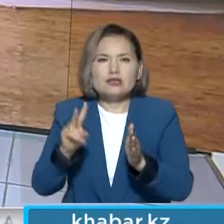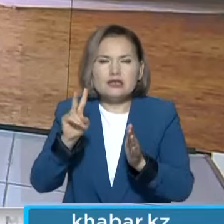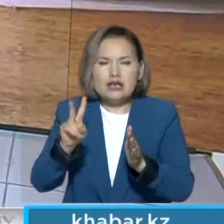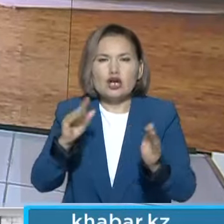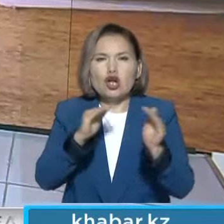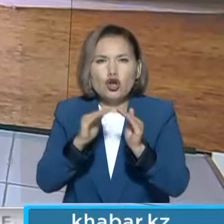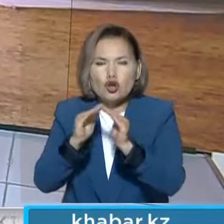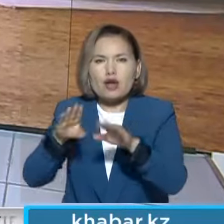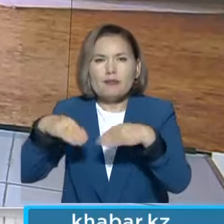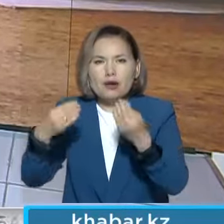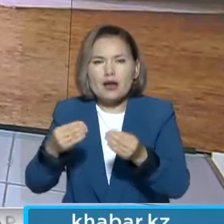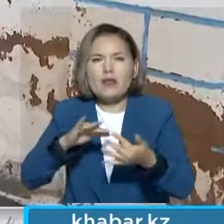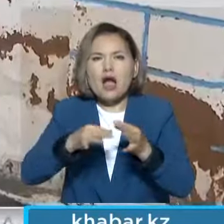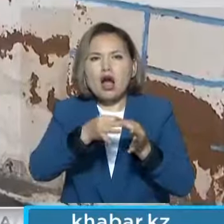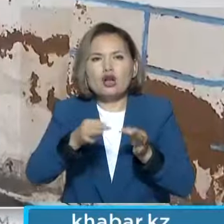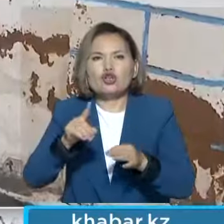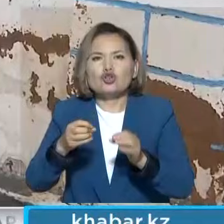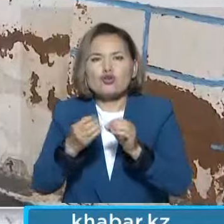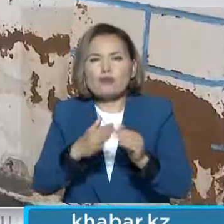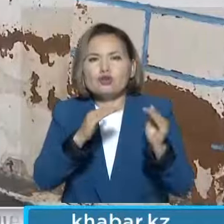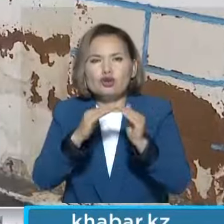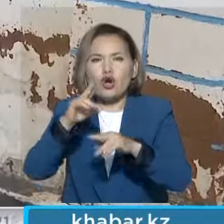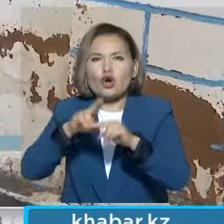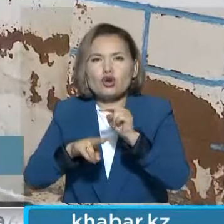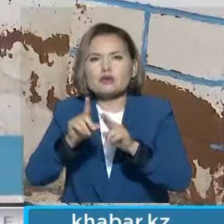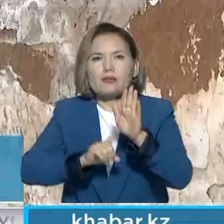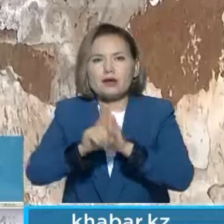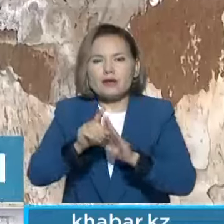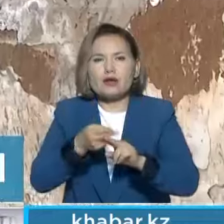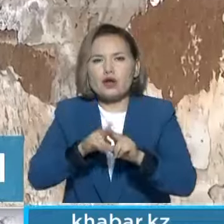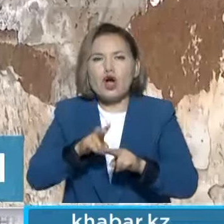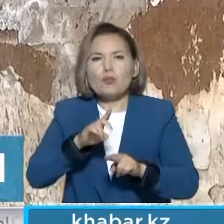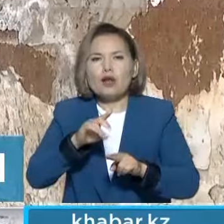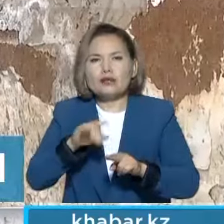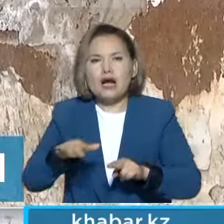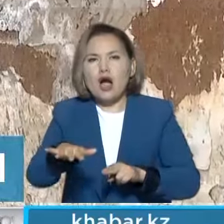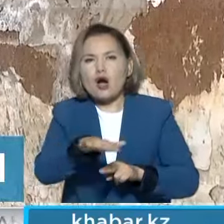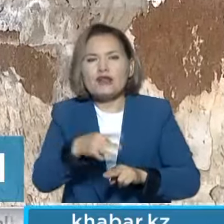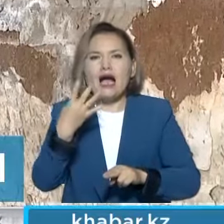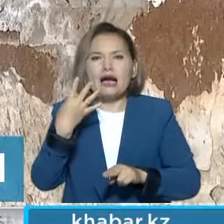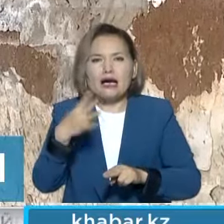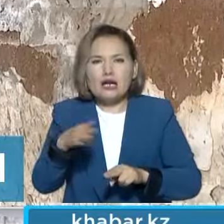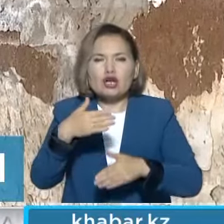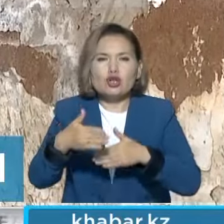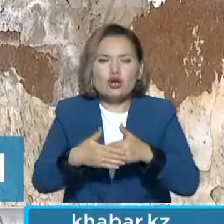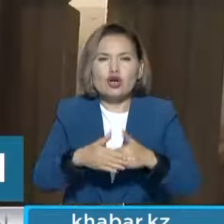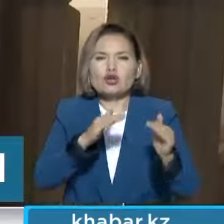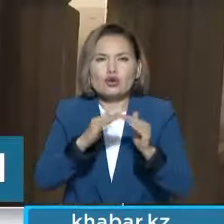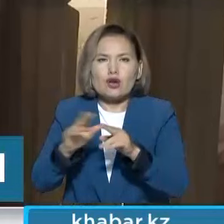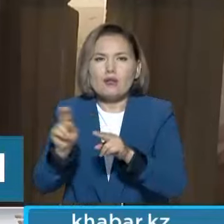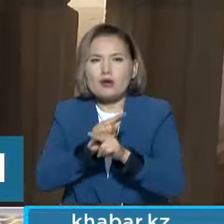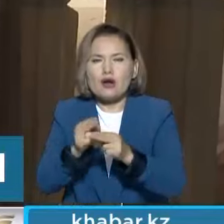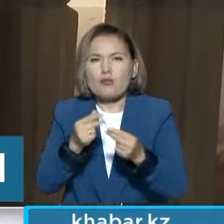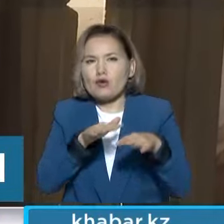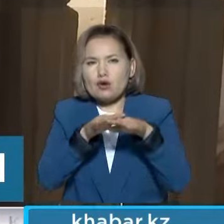алынды. Бұдан бөлек ауылдарда 115 үйдің құрылысы жүріп жатыр. Бұланды ауданында 40-қа жоқ тұрғын үйді жөндеуге